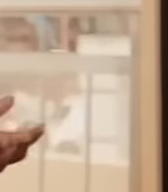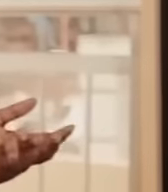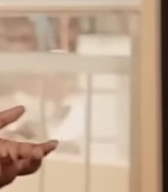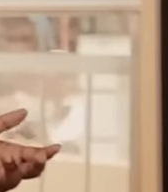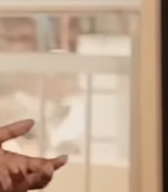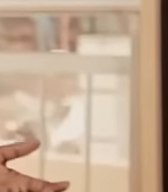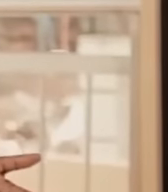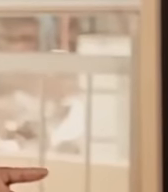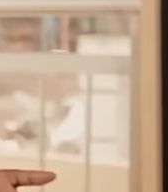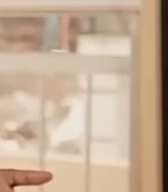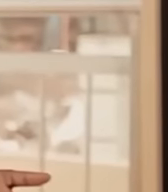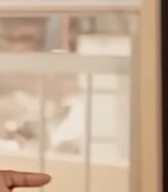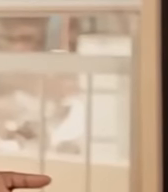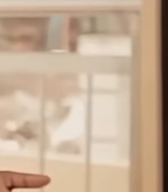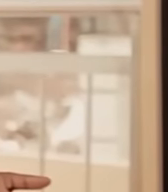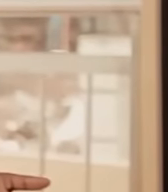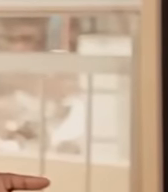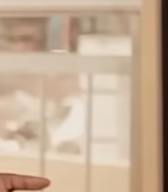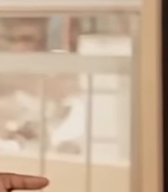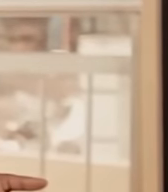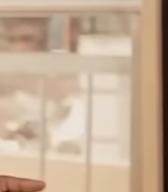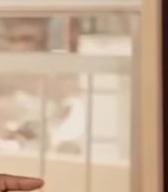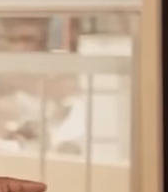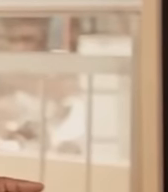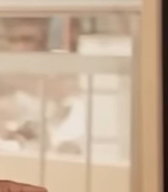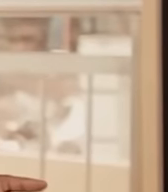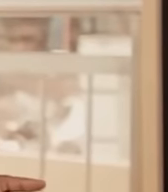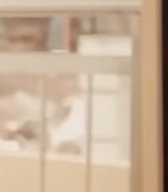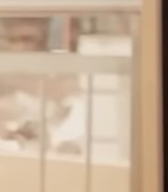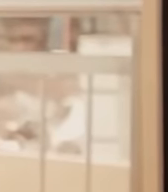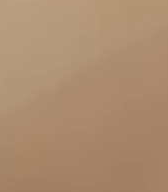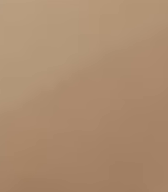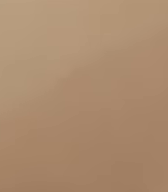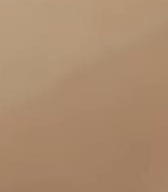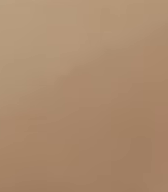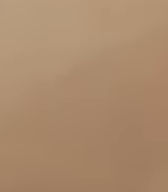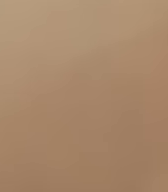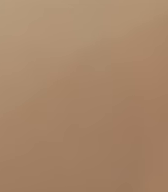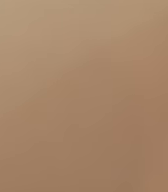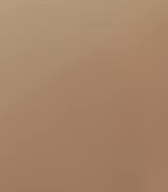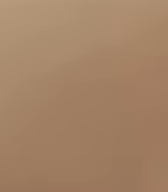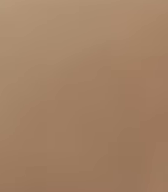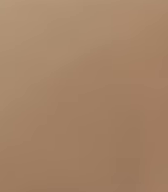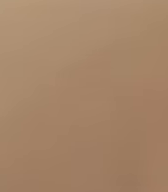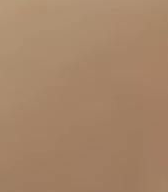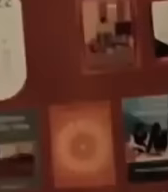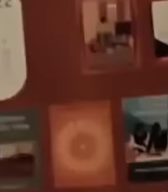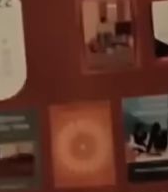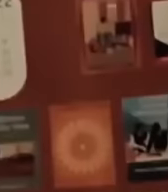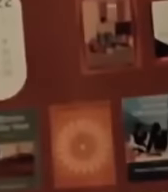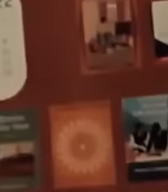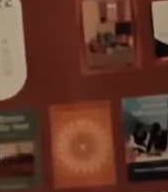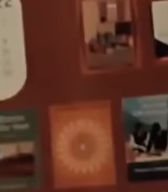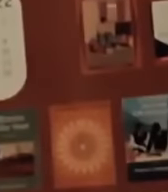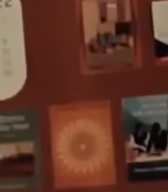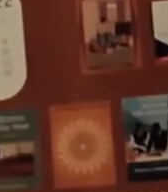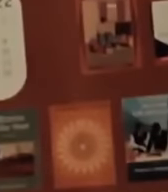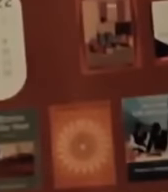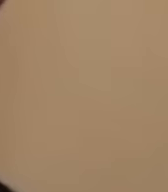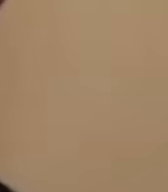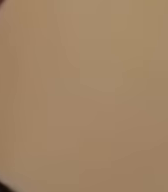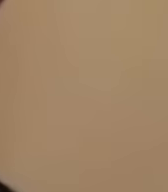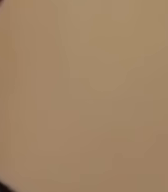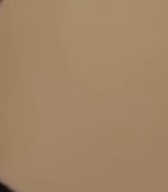Ngoba nje usawukholwa ashayela uMelginenza umbude utakutshela ukuthi le nkampani yasala kini le. Iweni. Ulandze mina